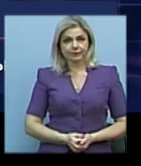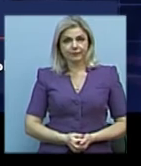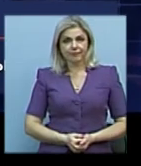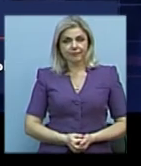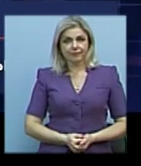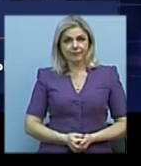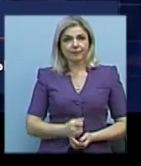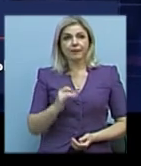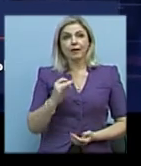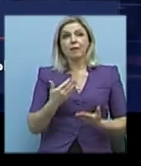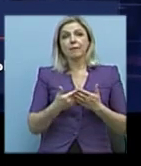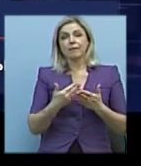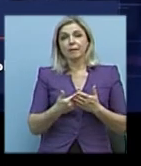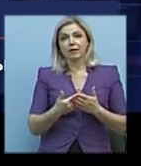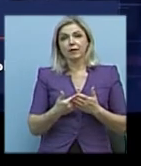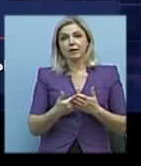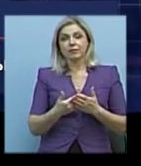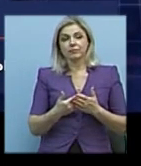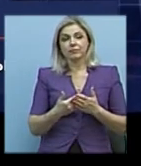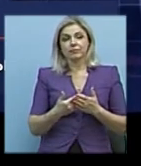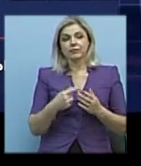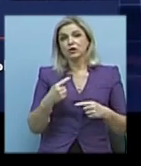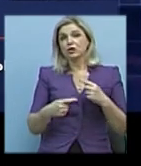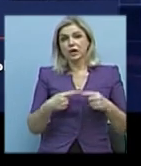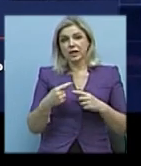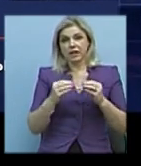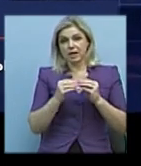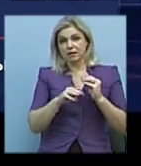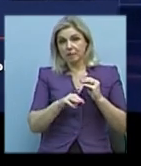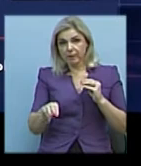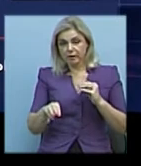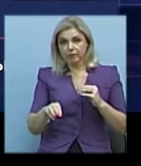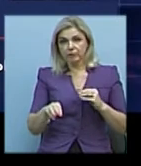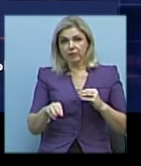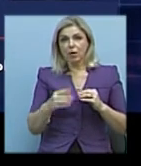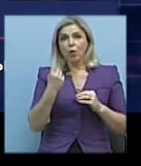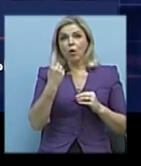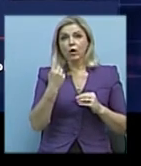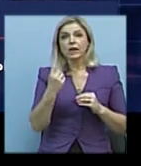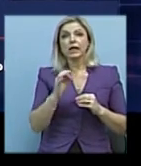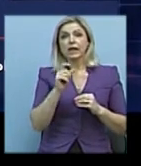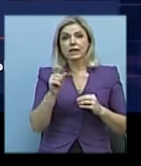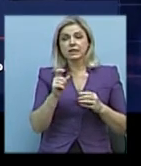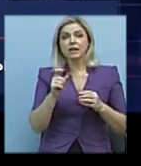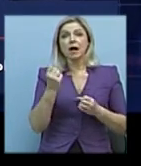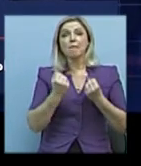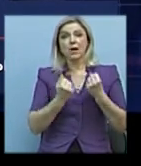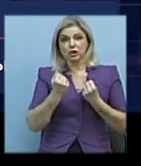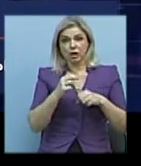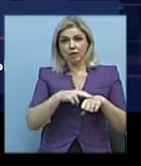І десь вже за хвилин 10 один з екіпажів патрульної